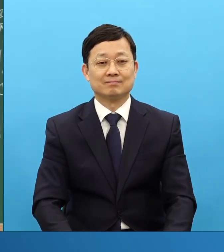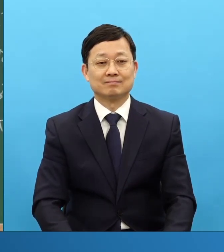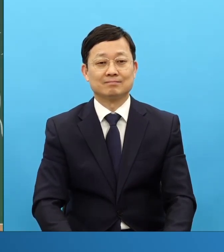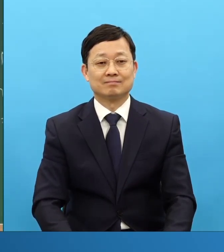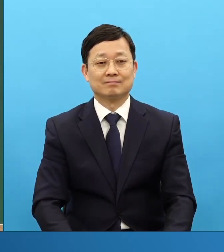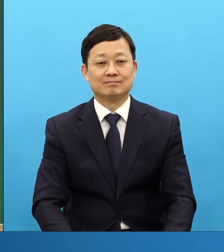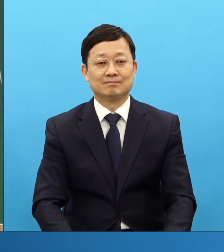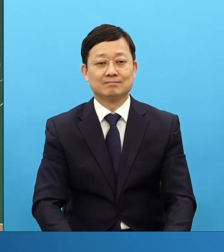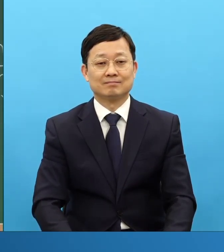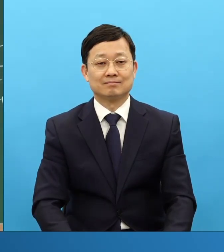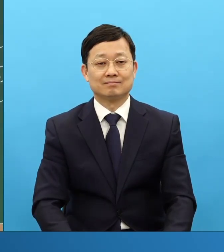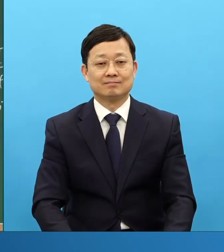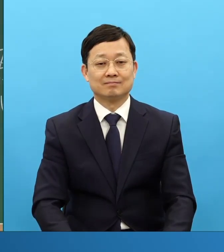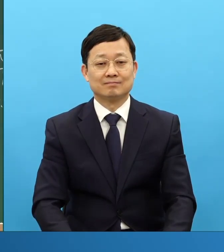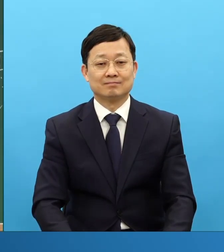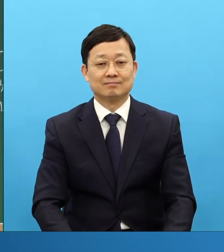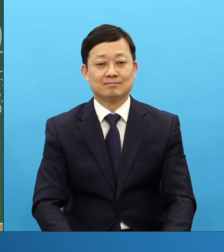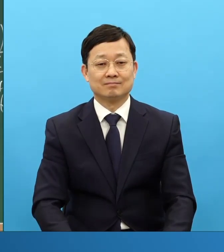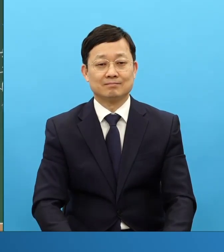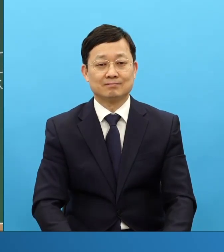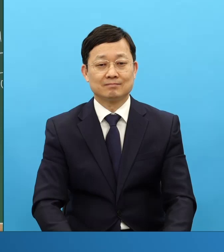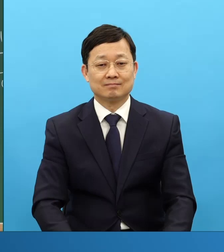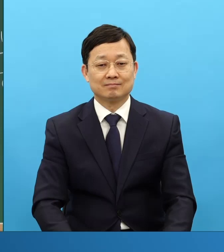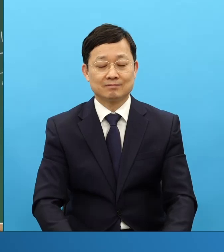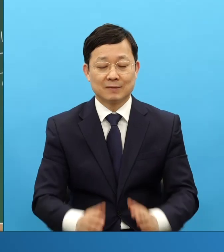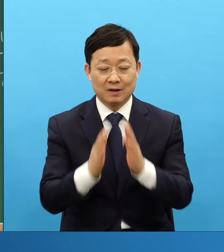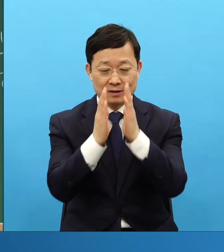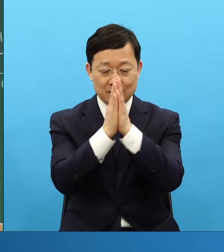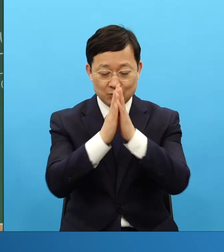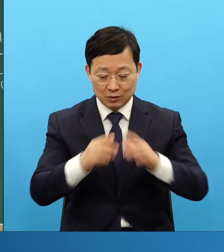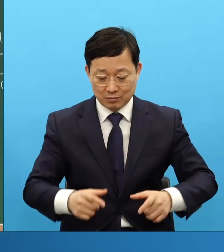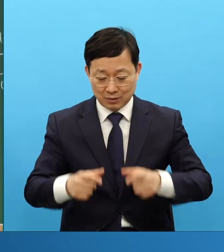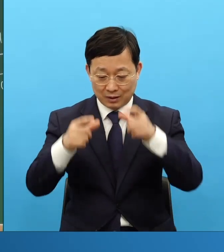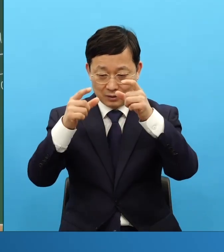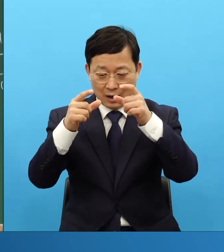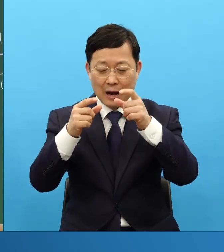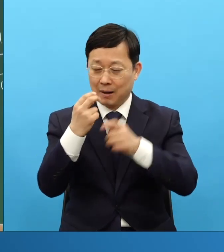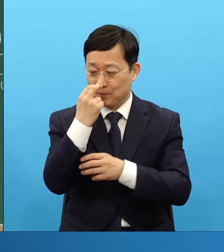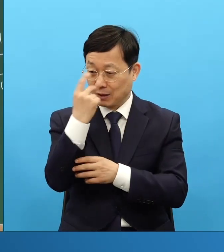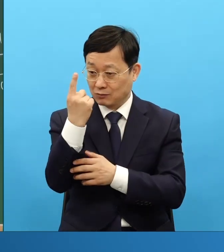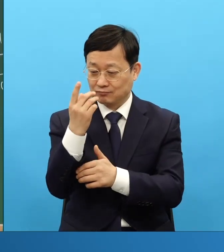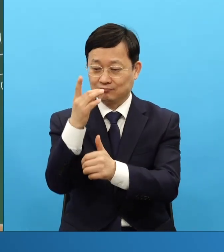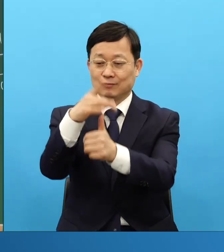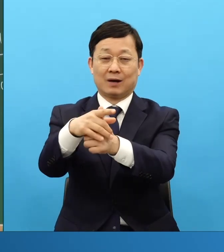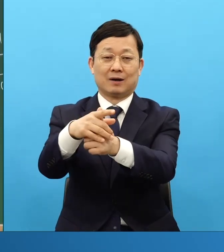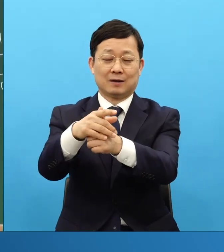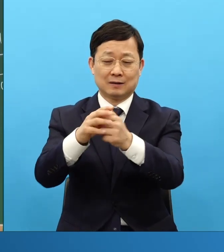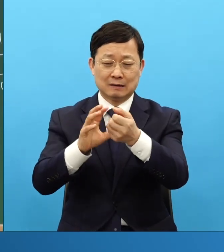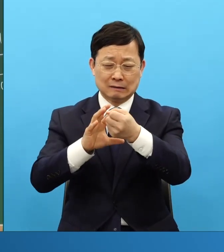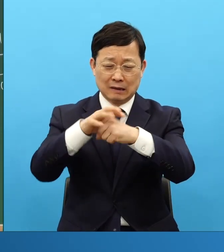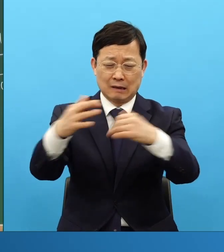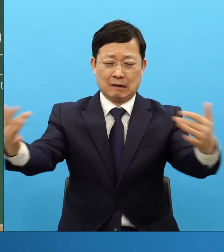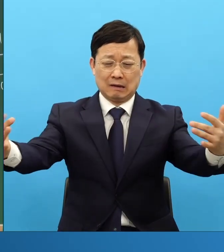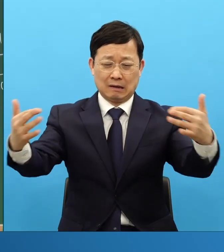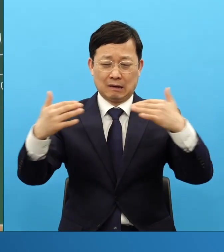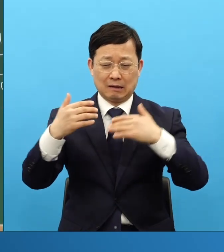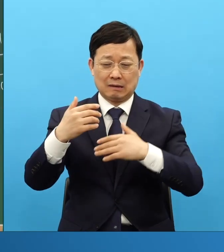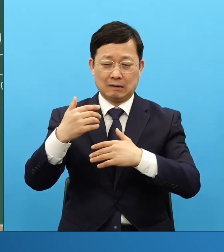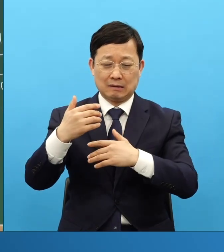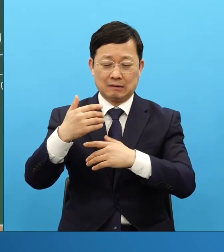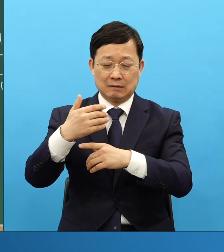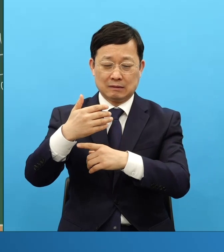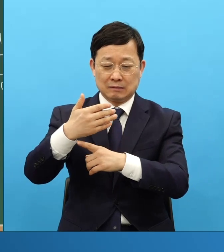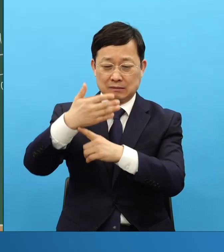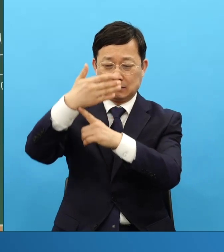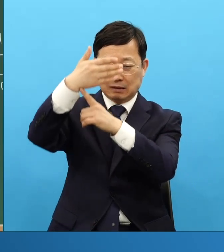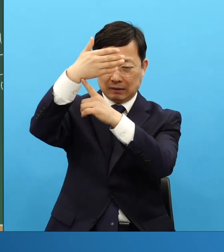truly interpret 파수꾼 너를 세웠다. that what it means to raise up the partisan 만민이 as a 오도록 watchman for the nations. 길도 닦고